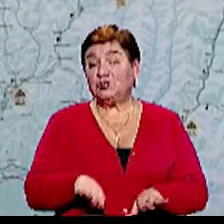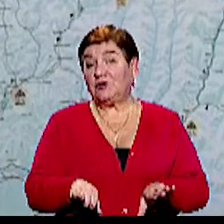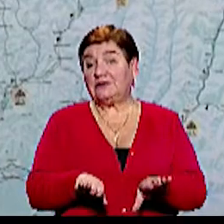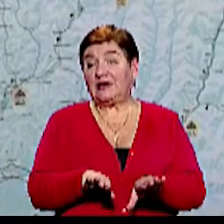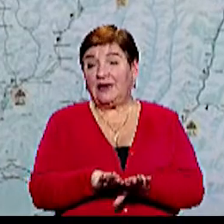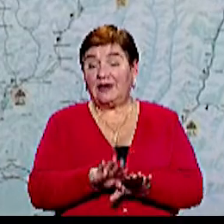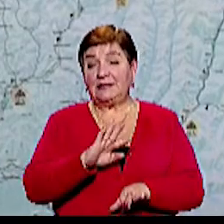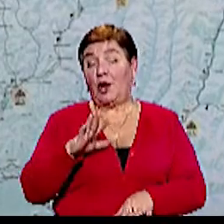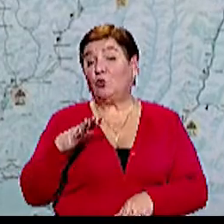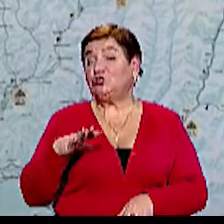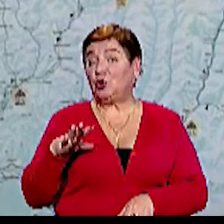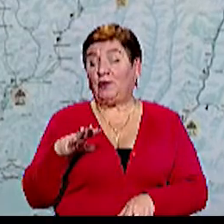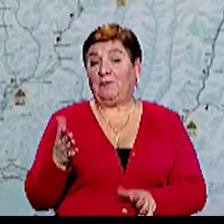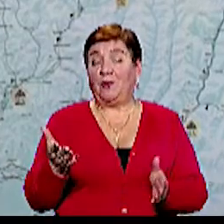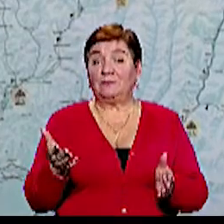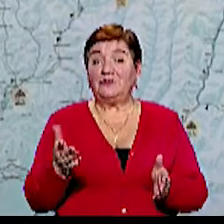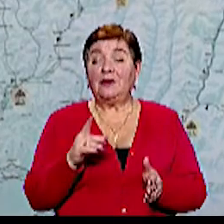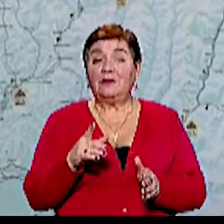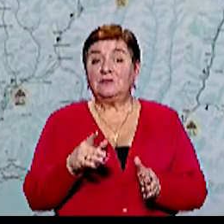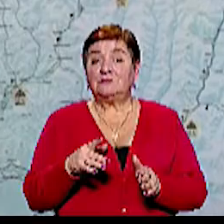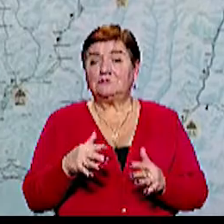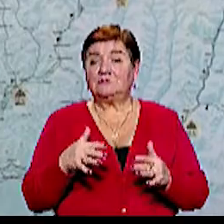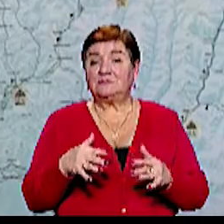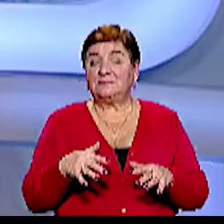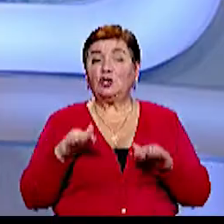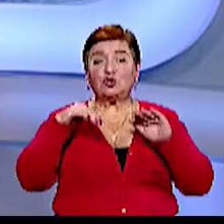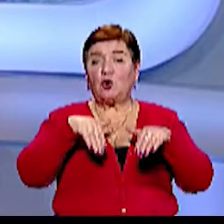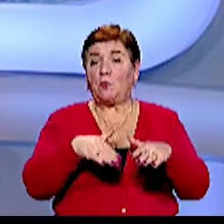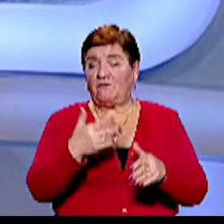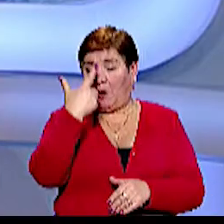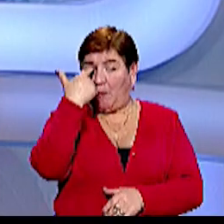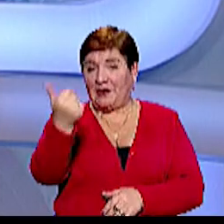ми не очікуємо штурмових попереджень.